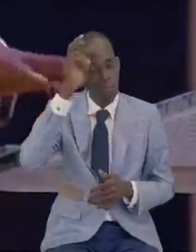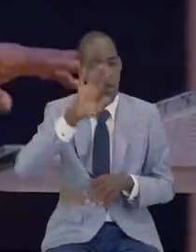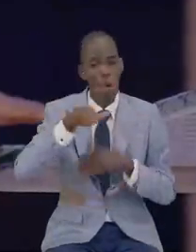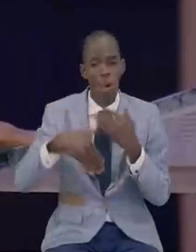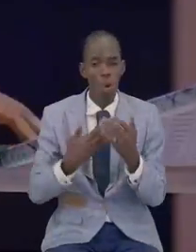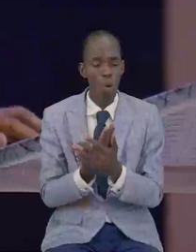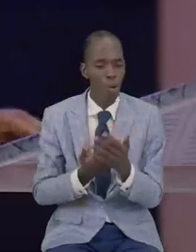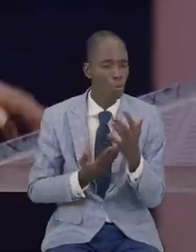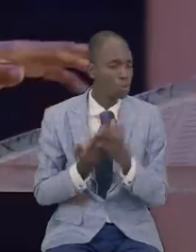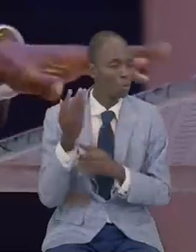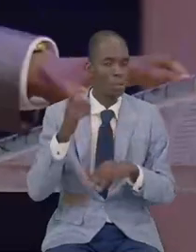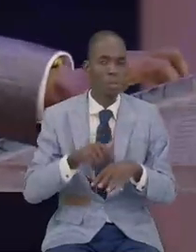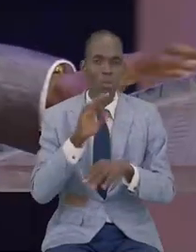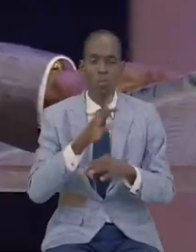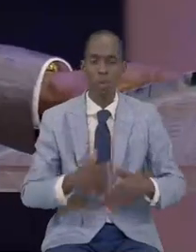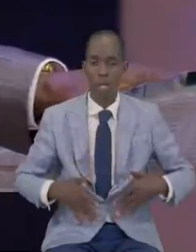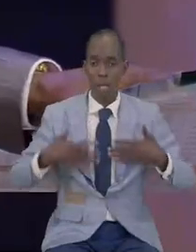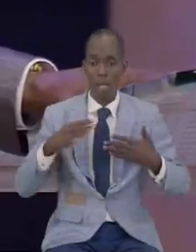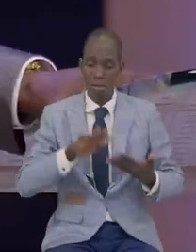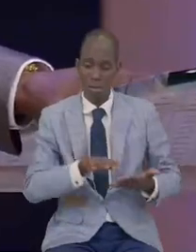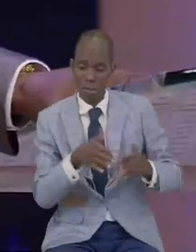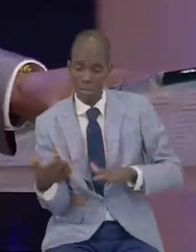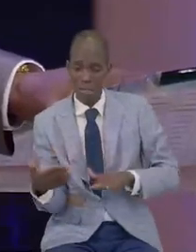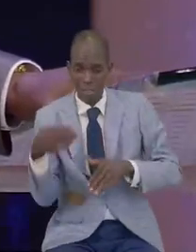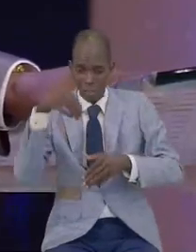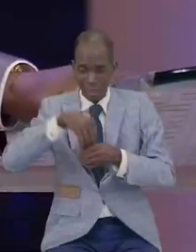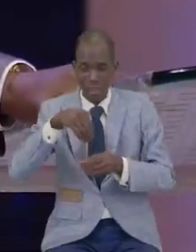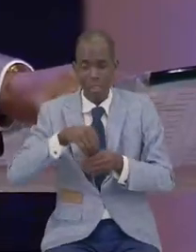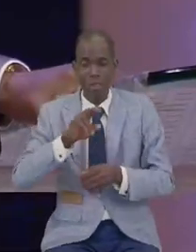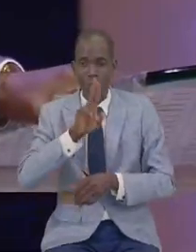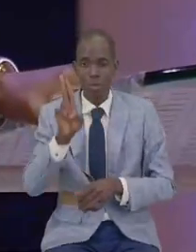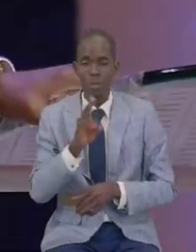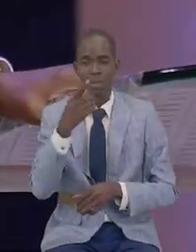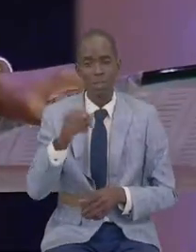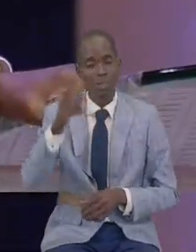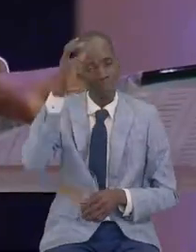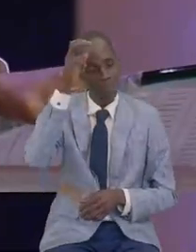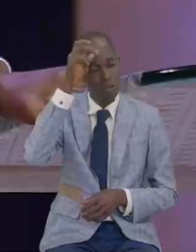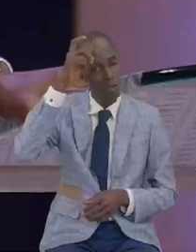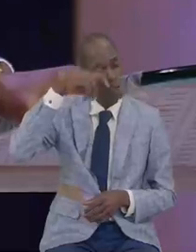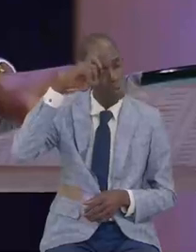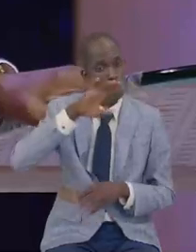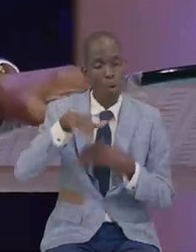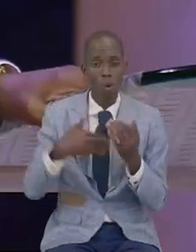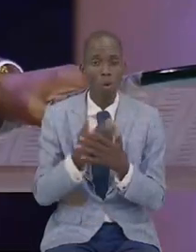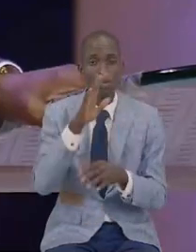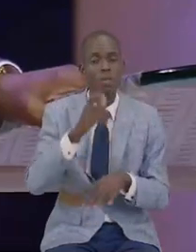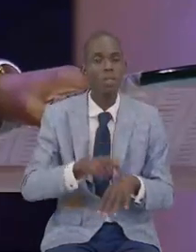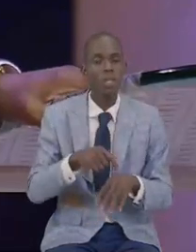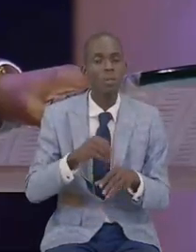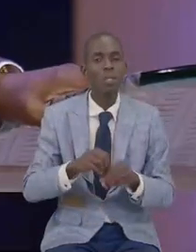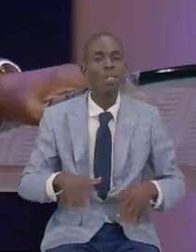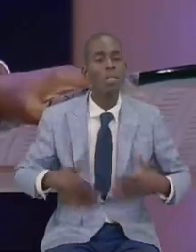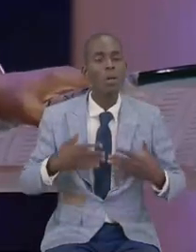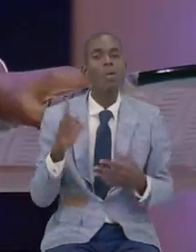ta vie, et tu meurs utilisant le diable, utilisant la sagesse du diable toute ta vie, où